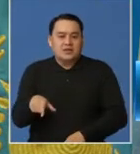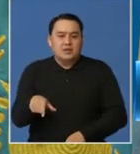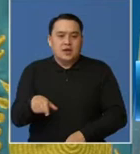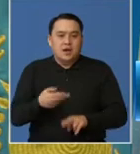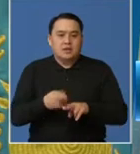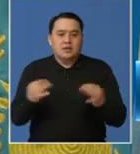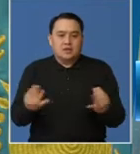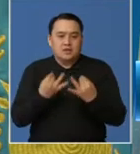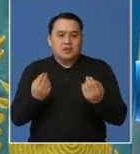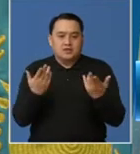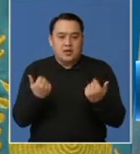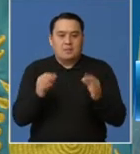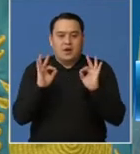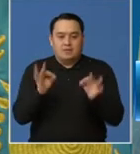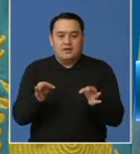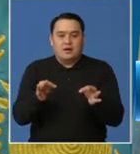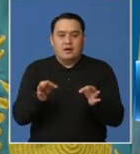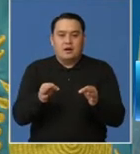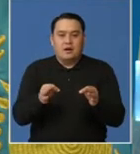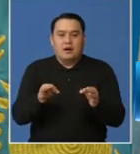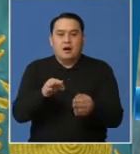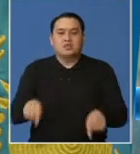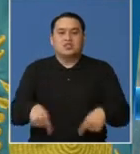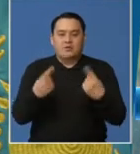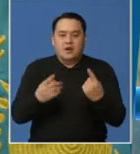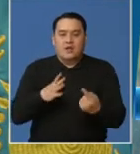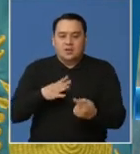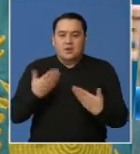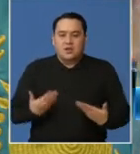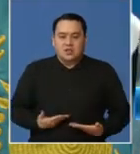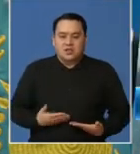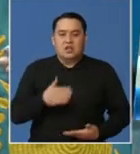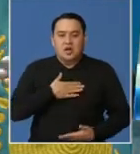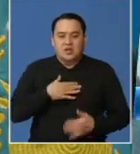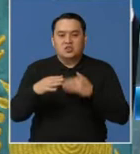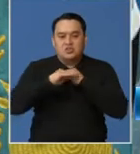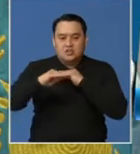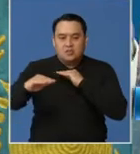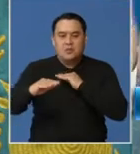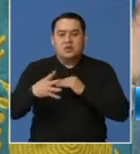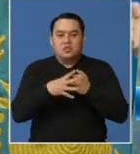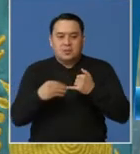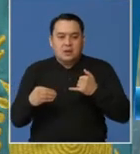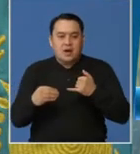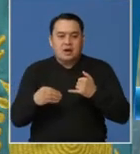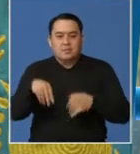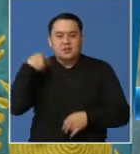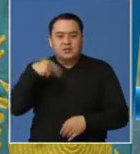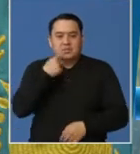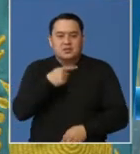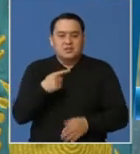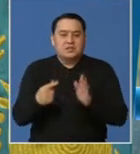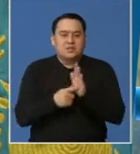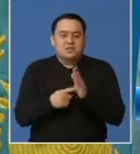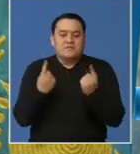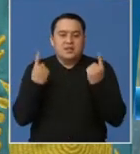Это же интересно, правильно, да? В то время какая цивилизация была на нашей степи? И то, что президент сказал, 7